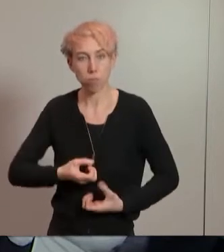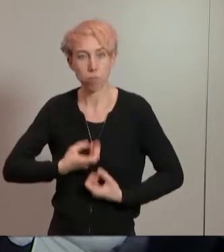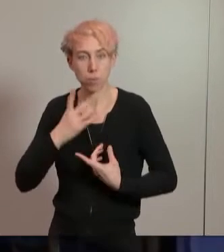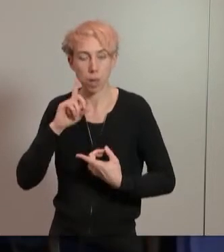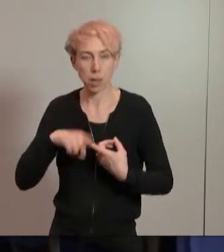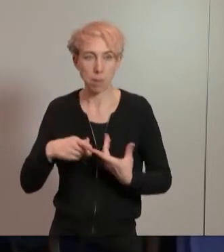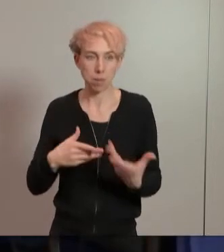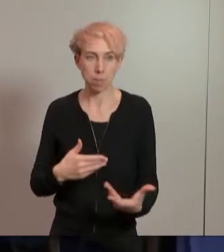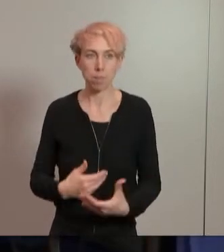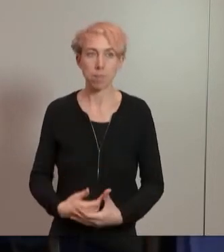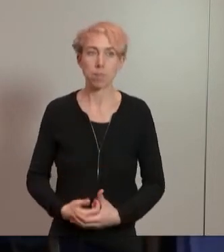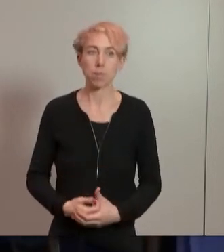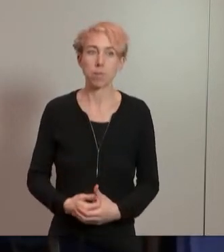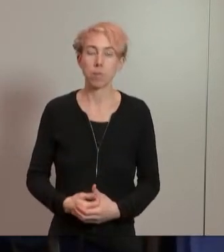délibération ?